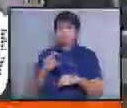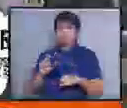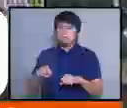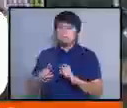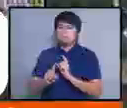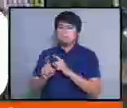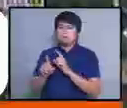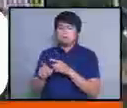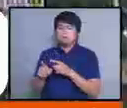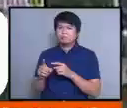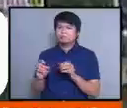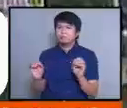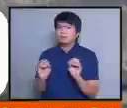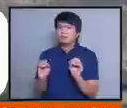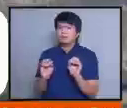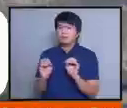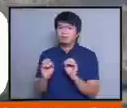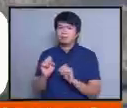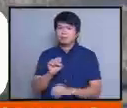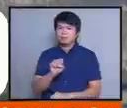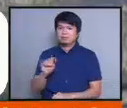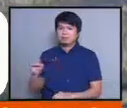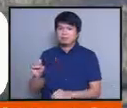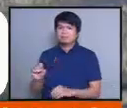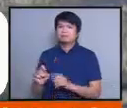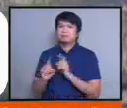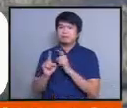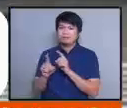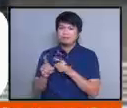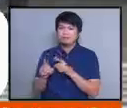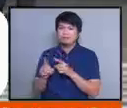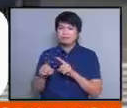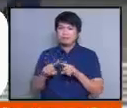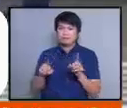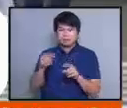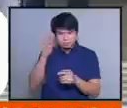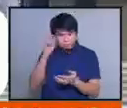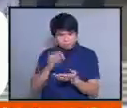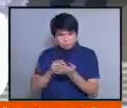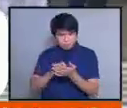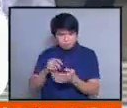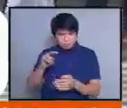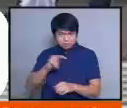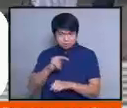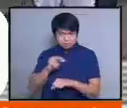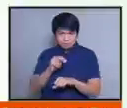sa nasabing pag-aaral ang SSS. Pero si Secretary Ernesto Pernia ng National